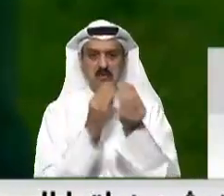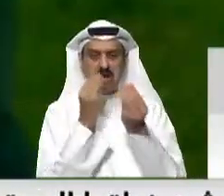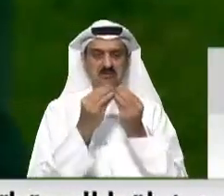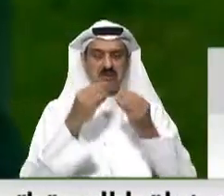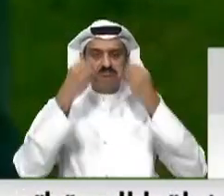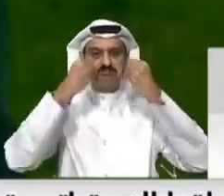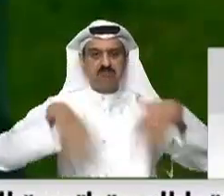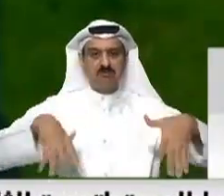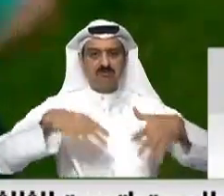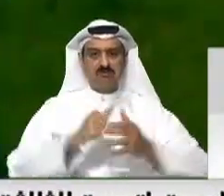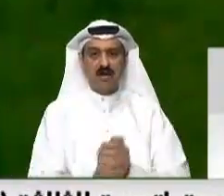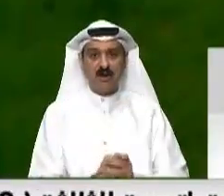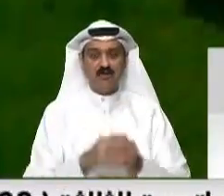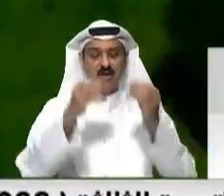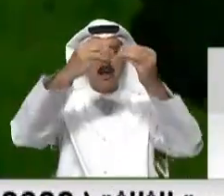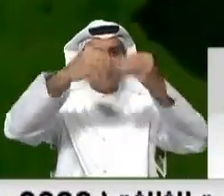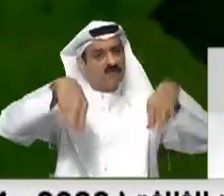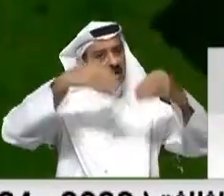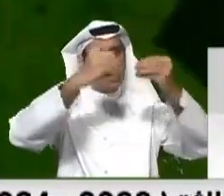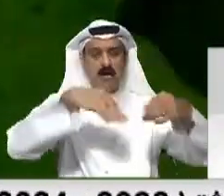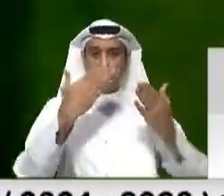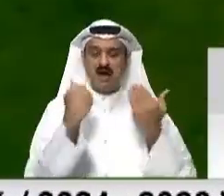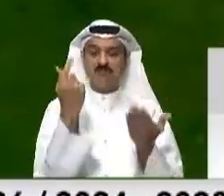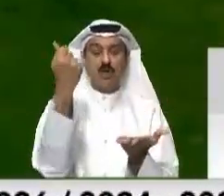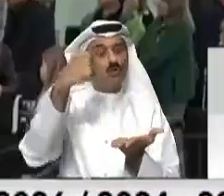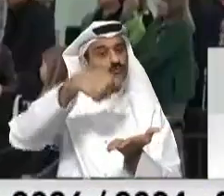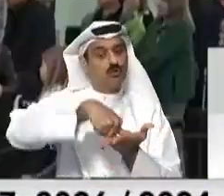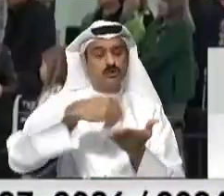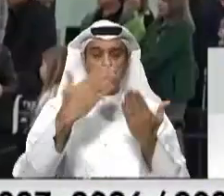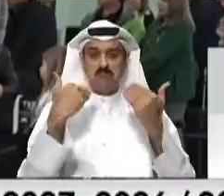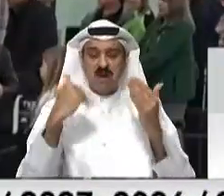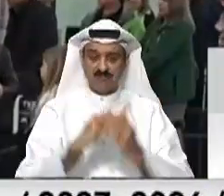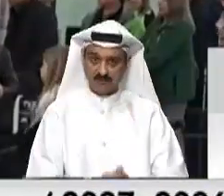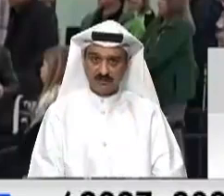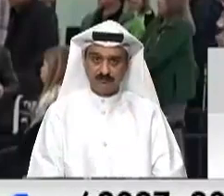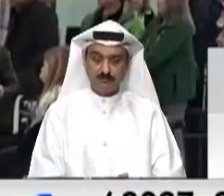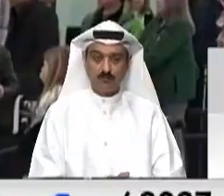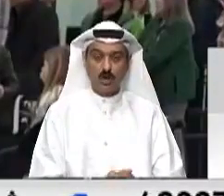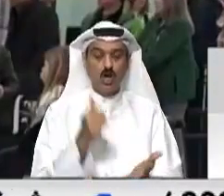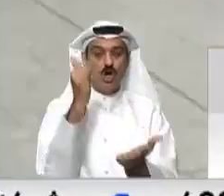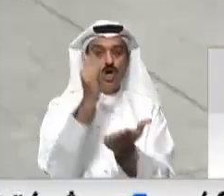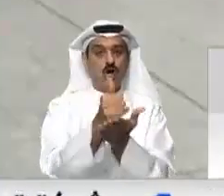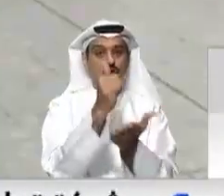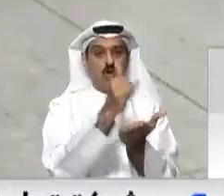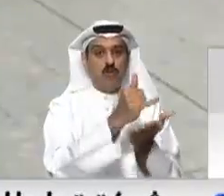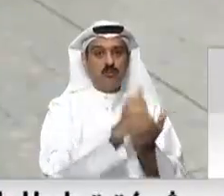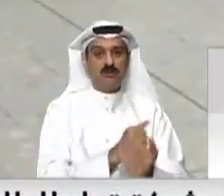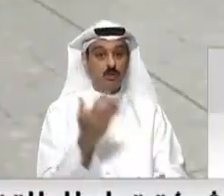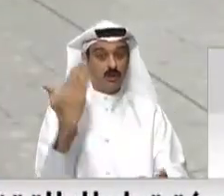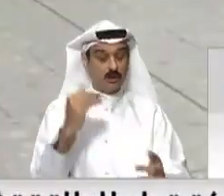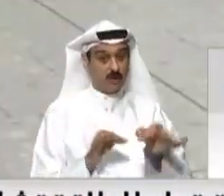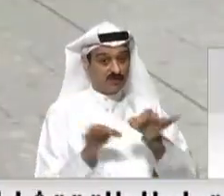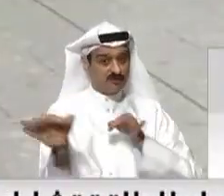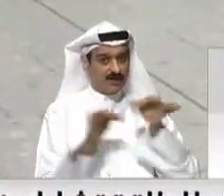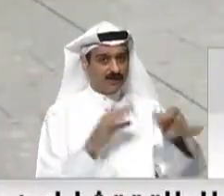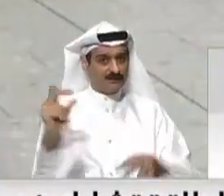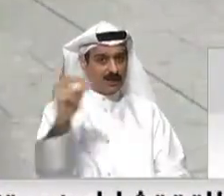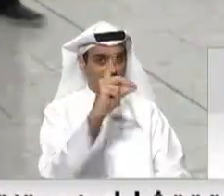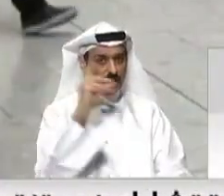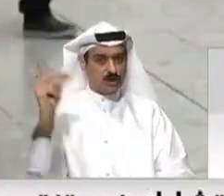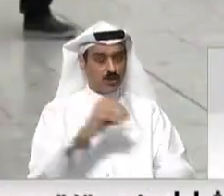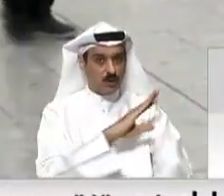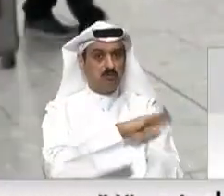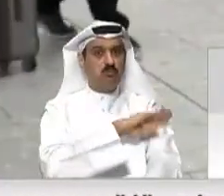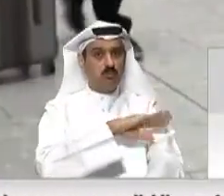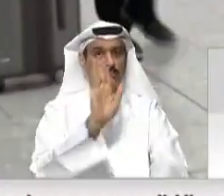الى تسويه لاجورهم واعلنت اداره المطار انها استبقت الاضراب بخطه طوارئ تشمل توظيف